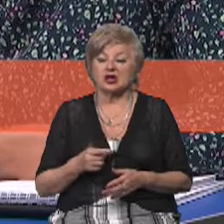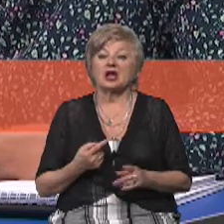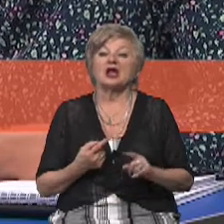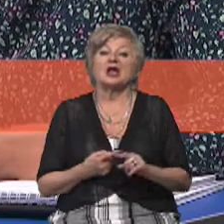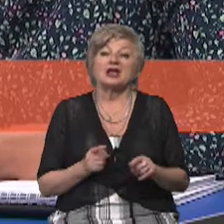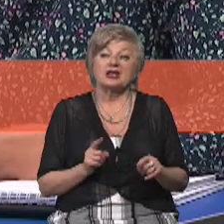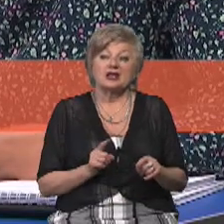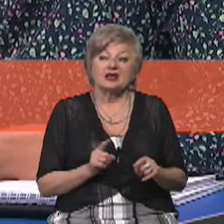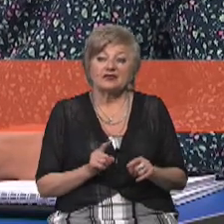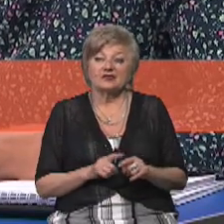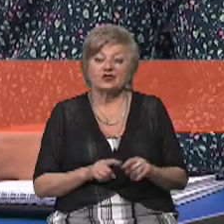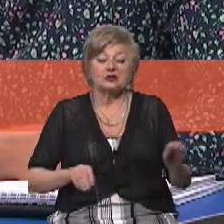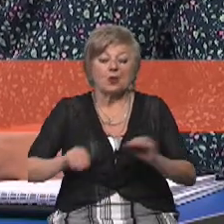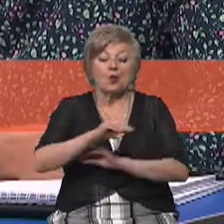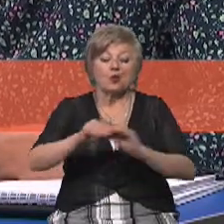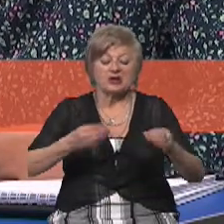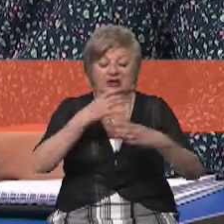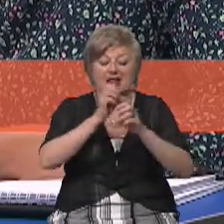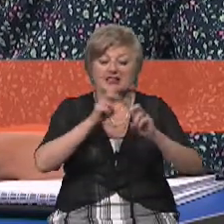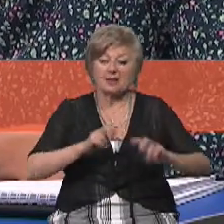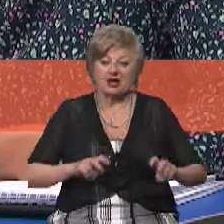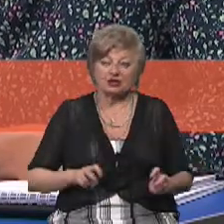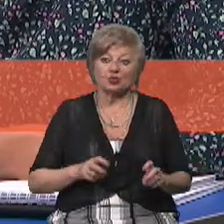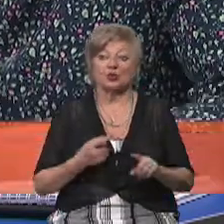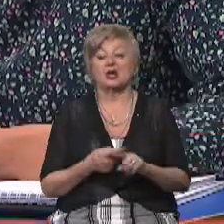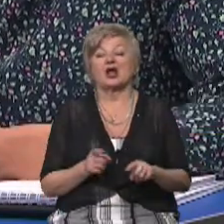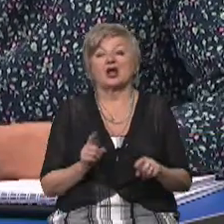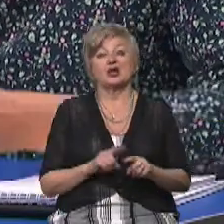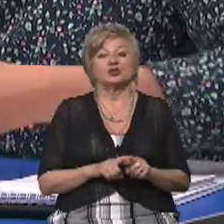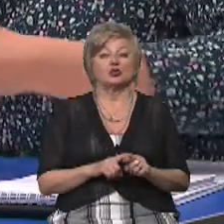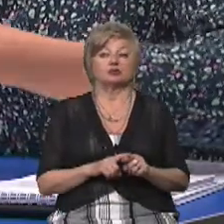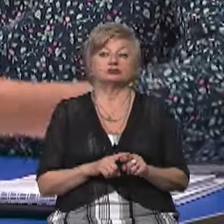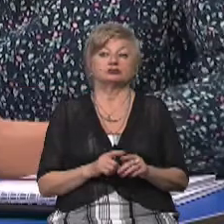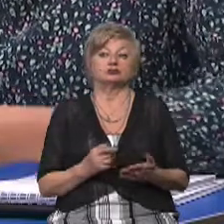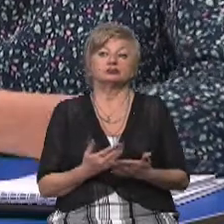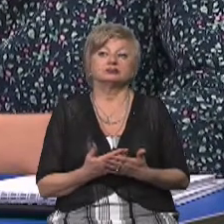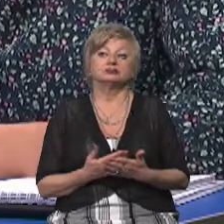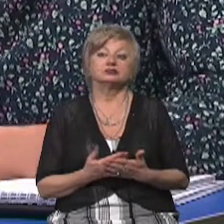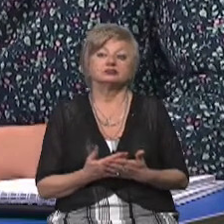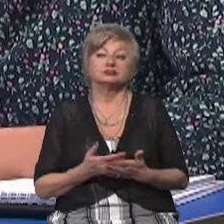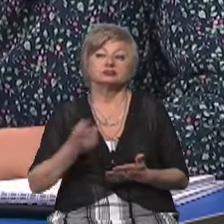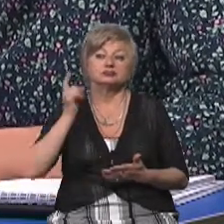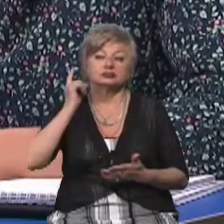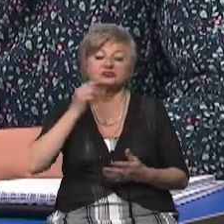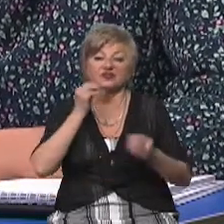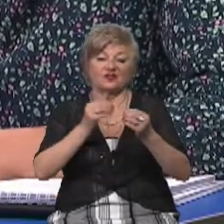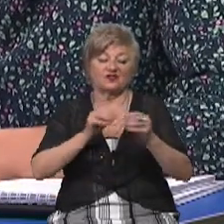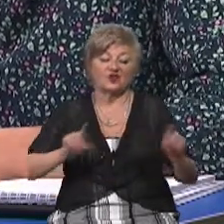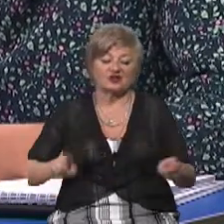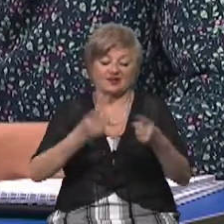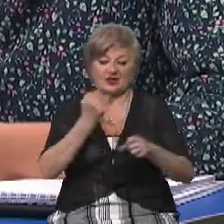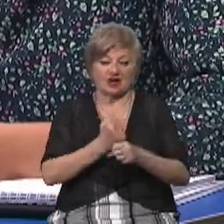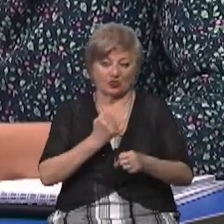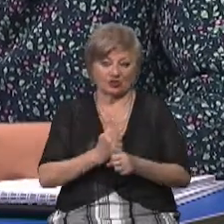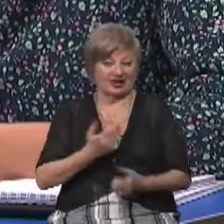эта вот мобильная лаборатория, это как бы возобновление той самой работы. Если бы она